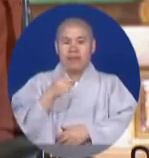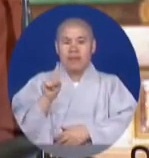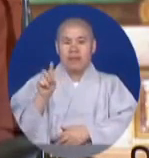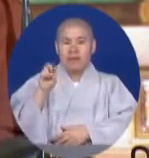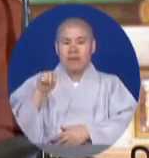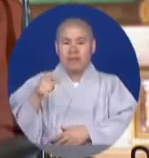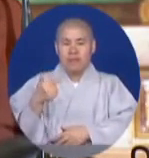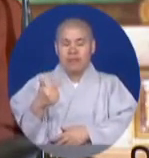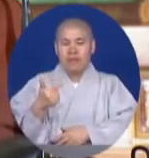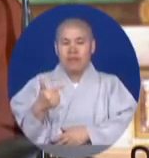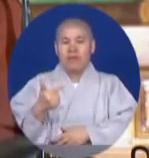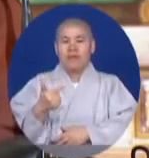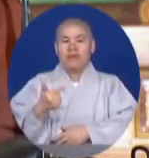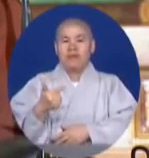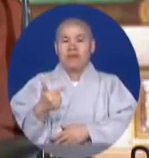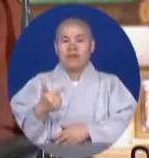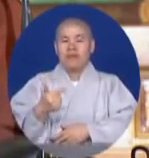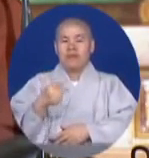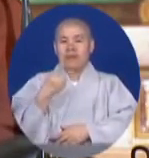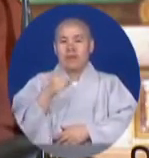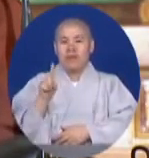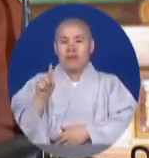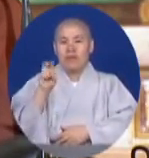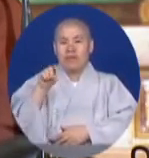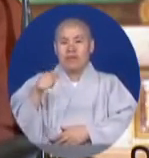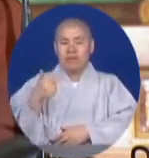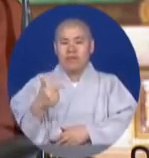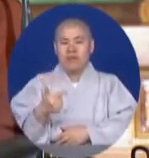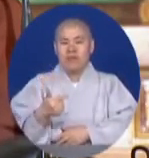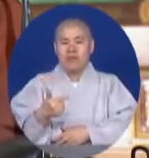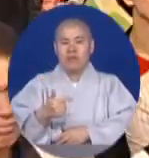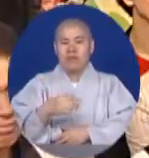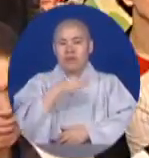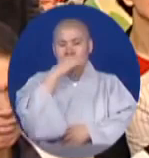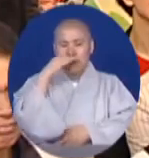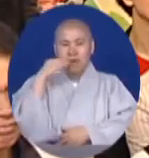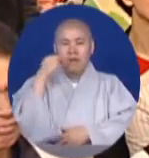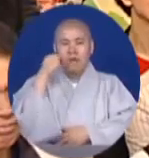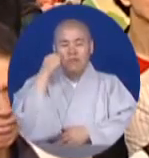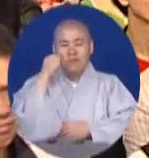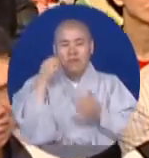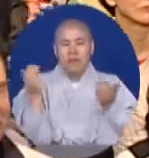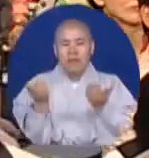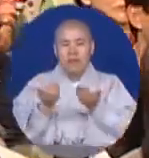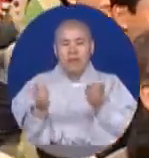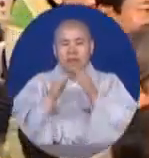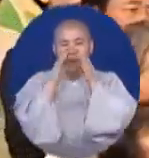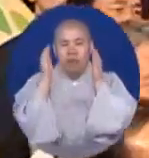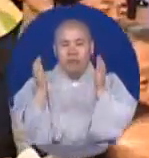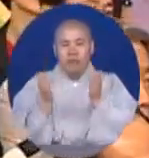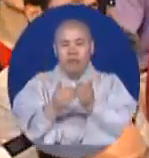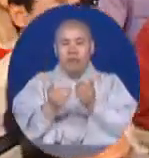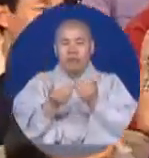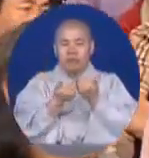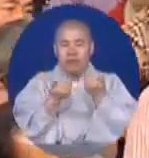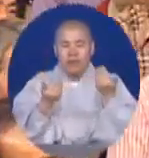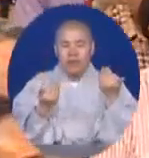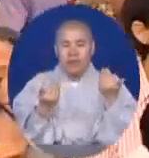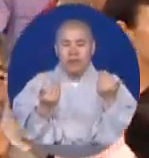다문은 이 불선하며 다문은 착하지 못한 일을 다 여의게 한다. 이